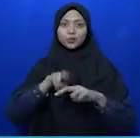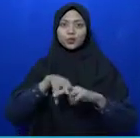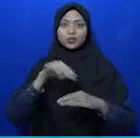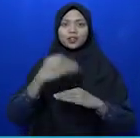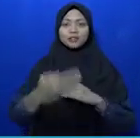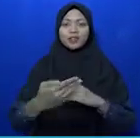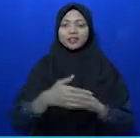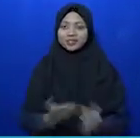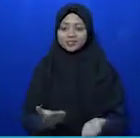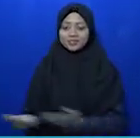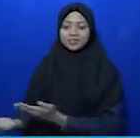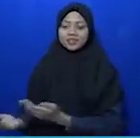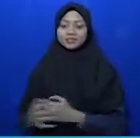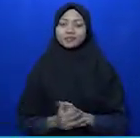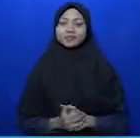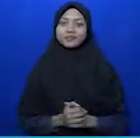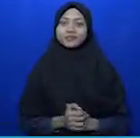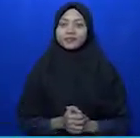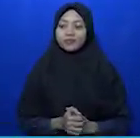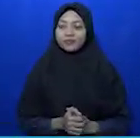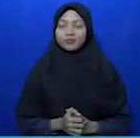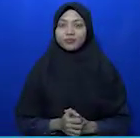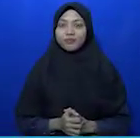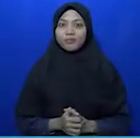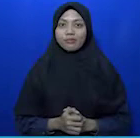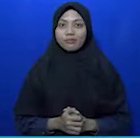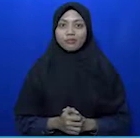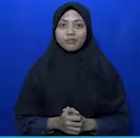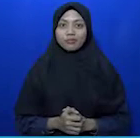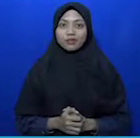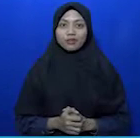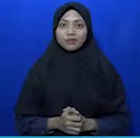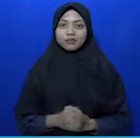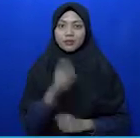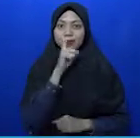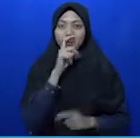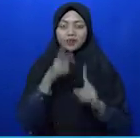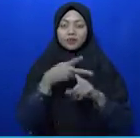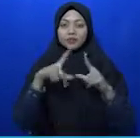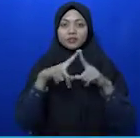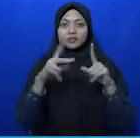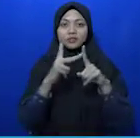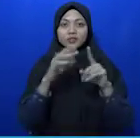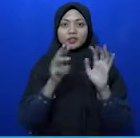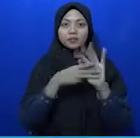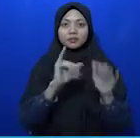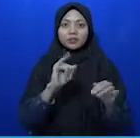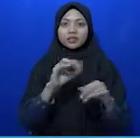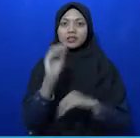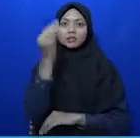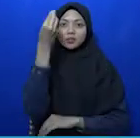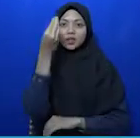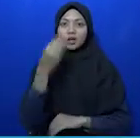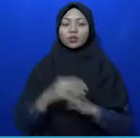ujung kiri Pak, paling ujung Pak. Ya, Pak Fahmi adalah Direktur Program